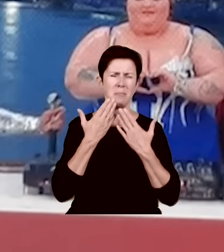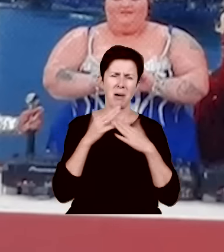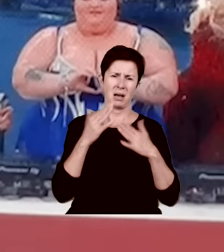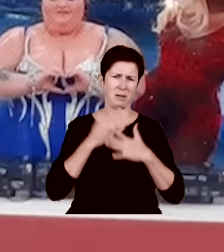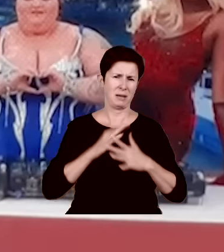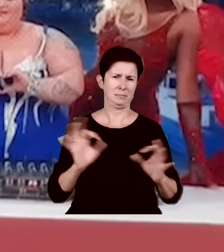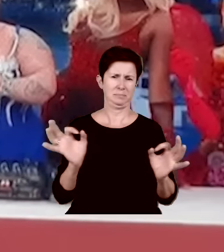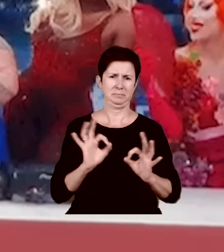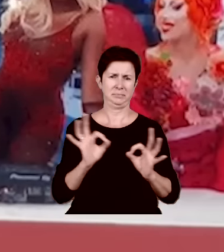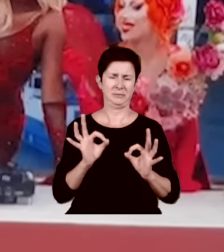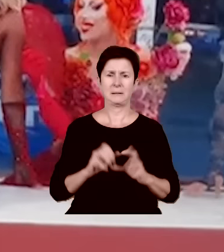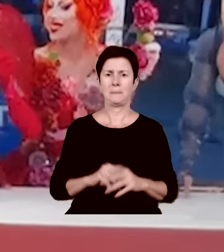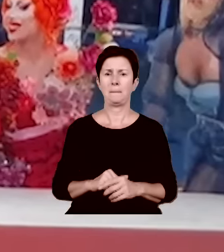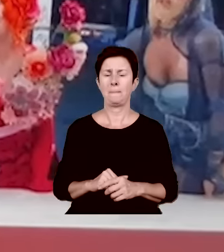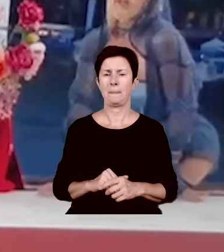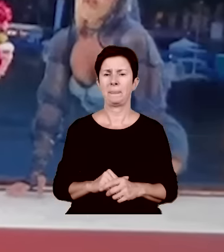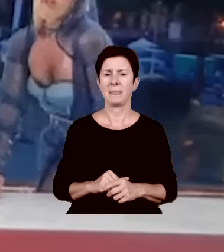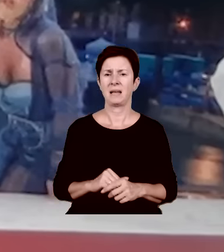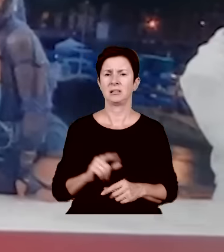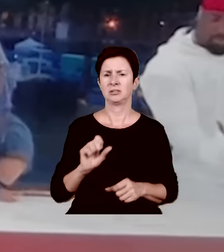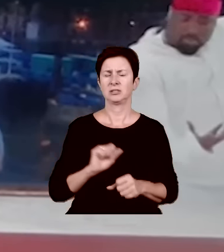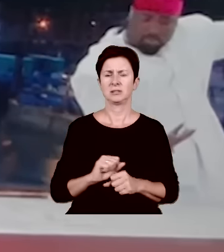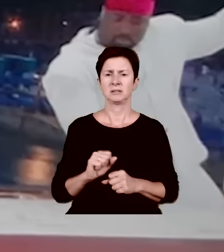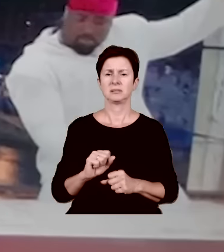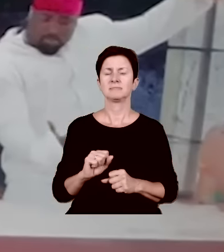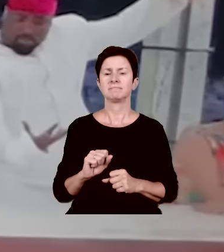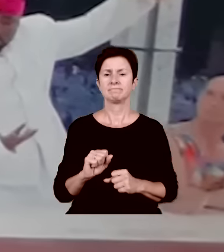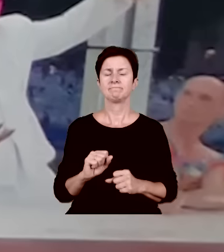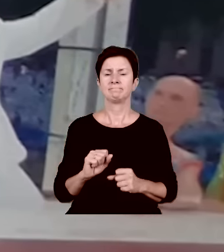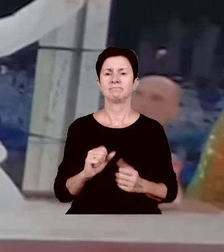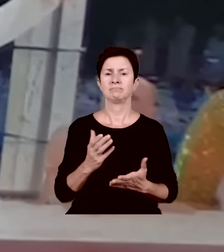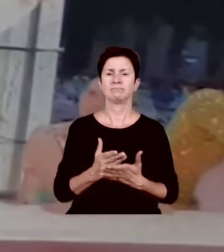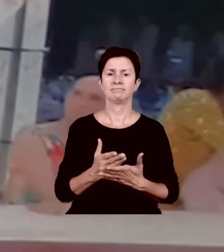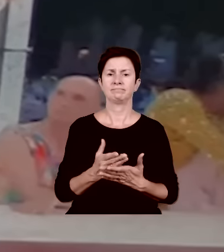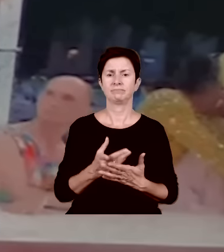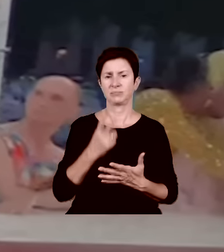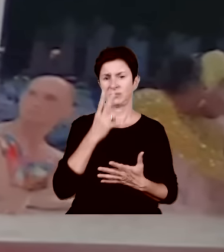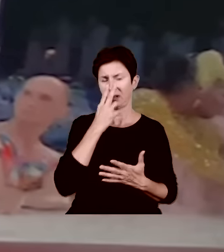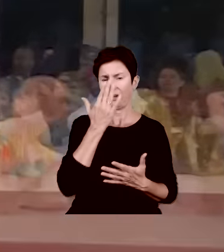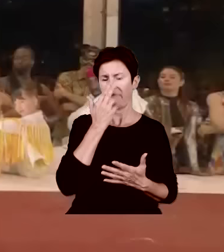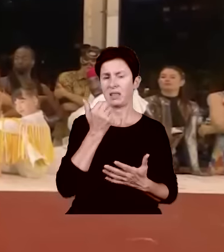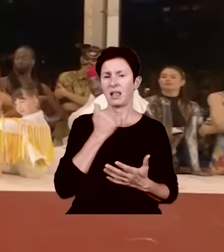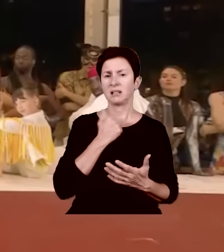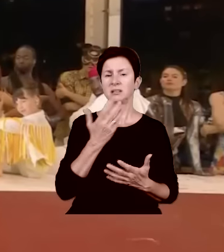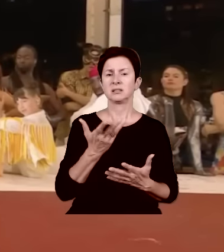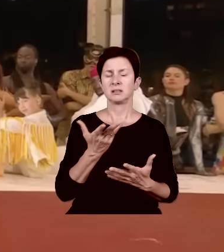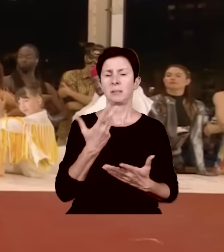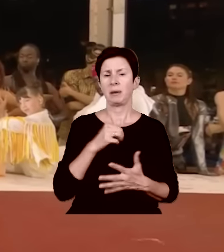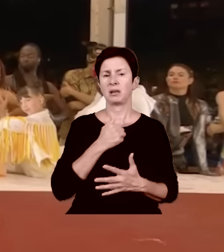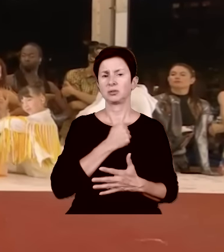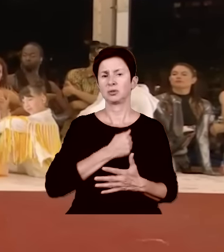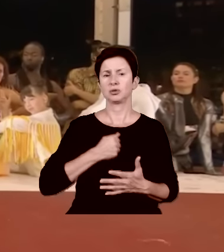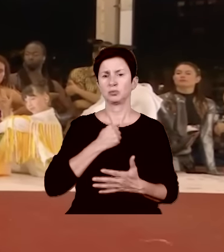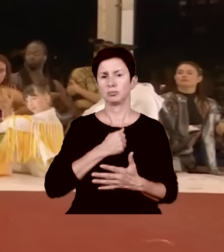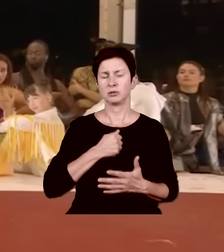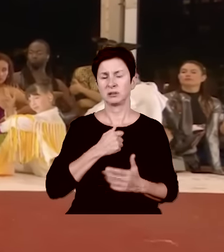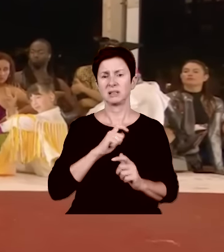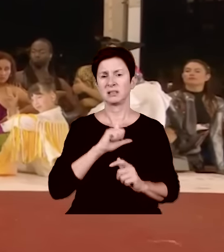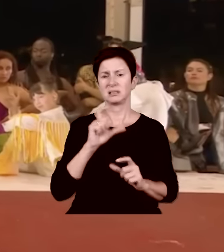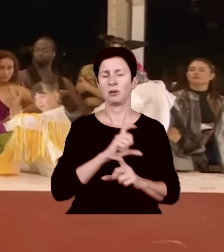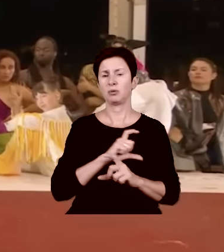taką bardzo intensywną ilustracją bardzo smutnego i niestety ciągle